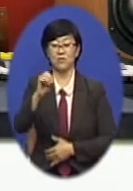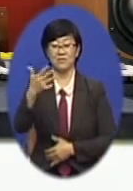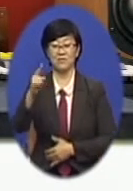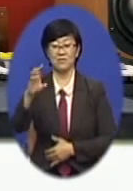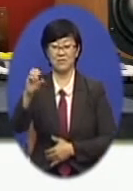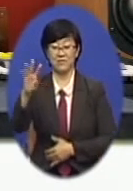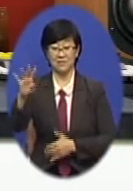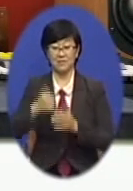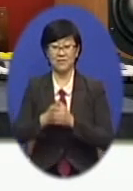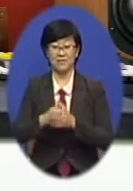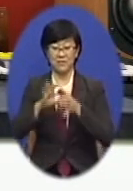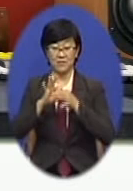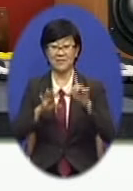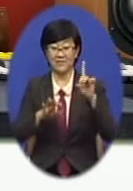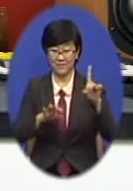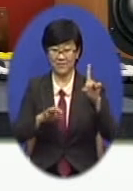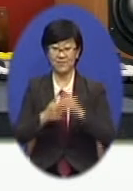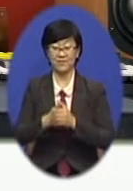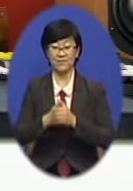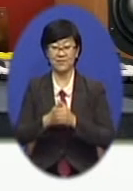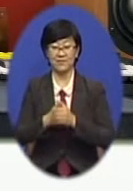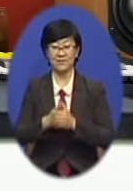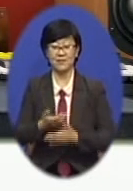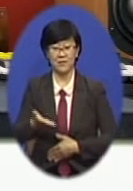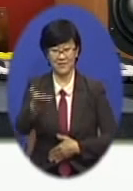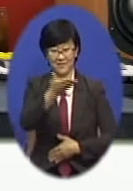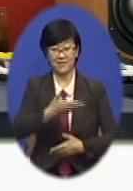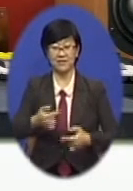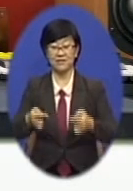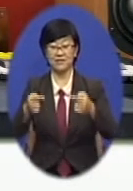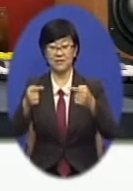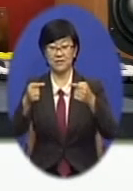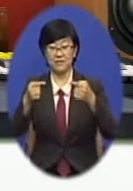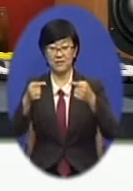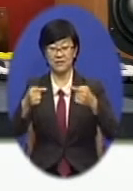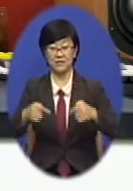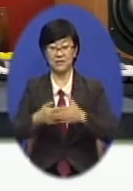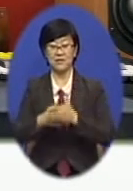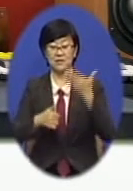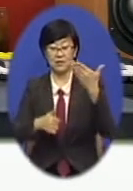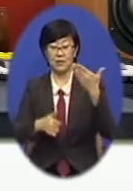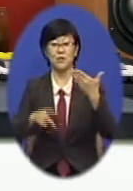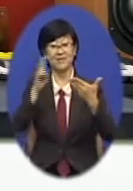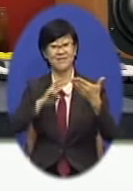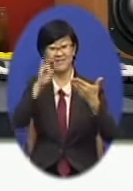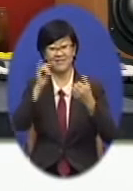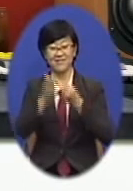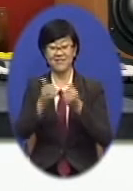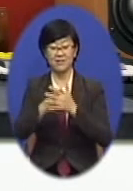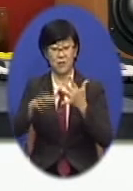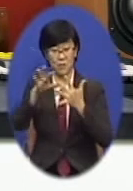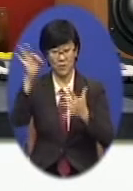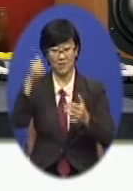608-1004번을 통해서 1번 시청자 참여인데요. 1번 누르시고 9곡 선곡 딱 하시고 1절